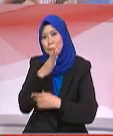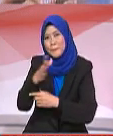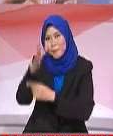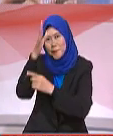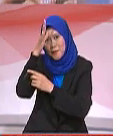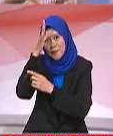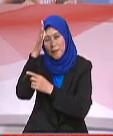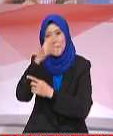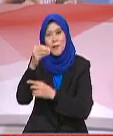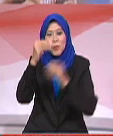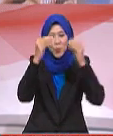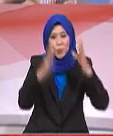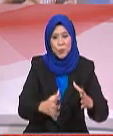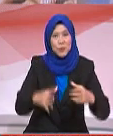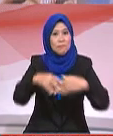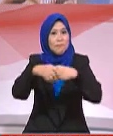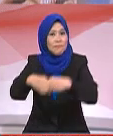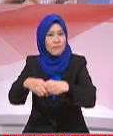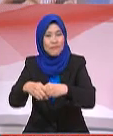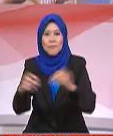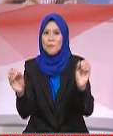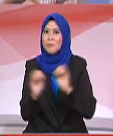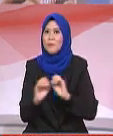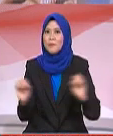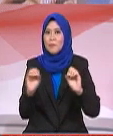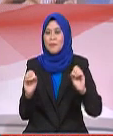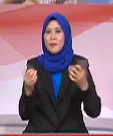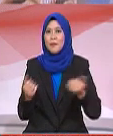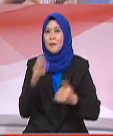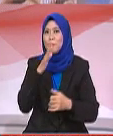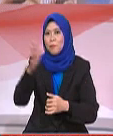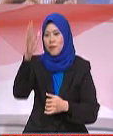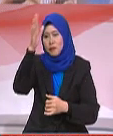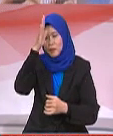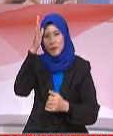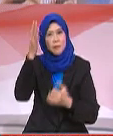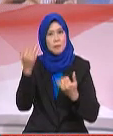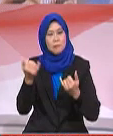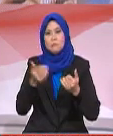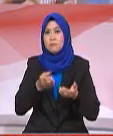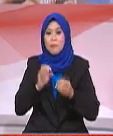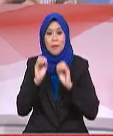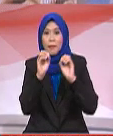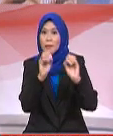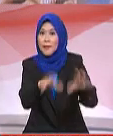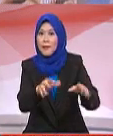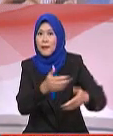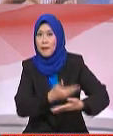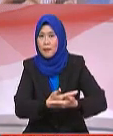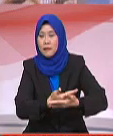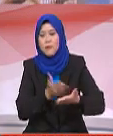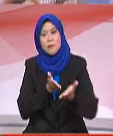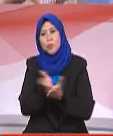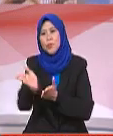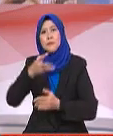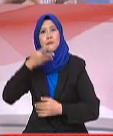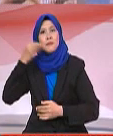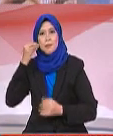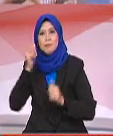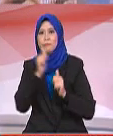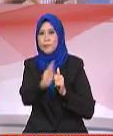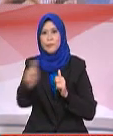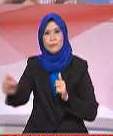bapa juga guru. Malah kebanyakan ibu bapa mengambil pendekatan terus beredar sebaik menghantar anak